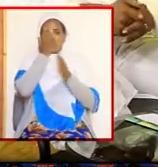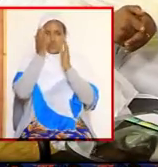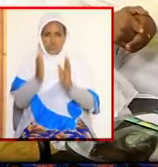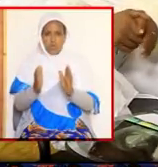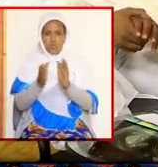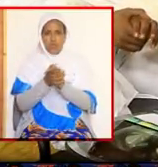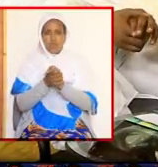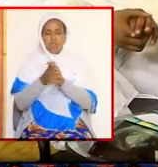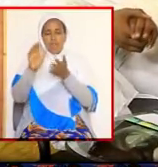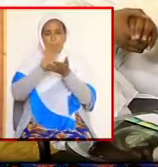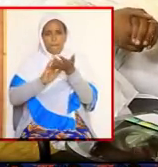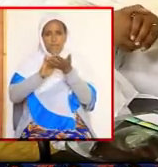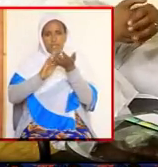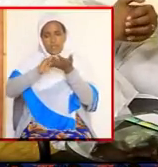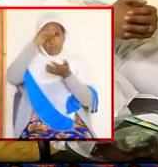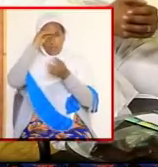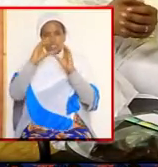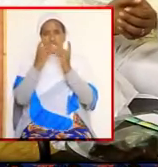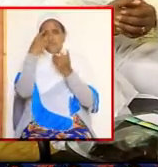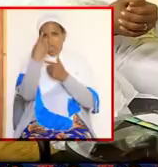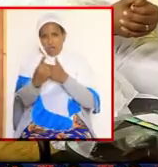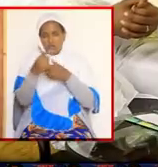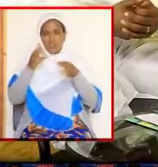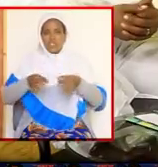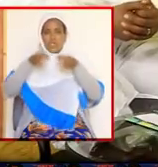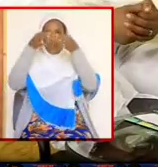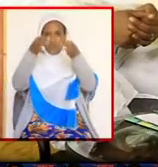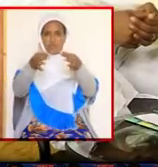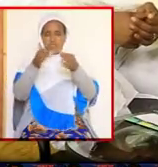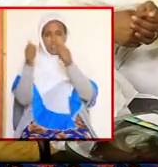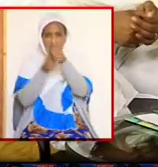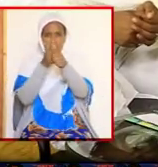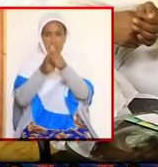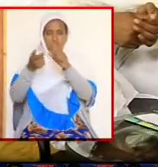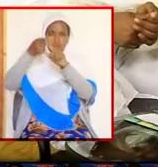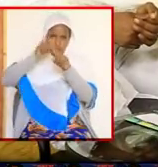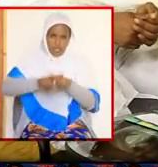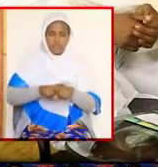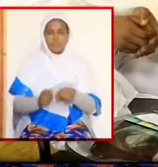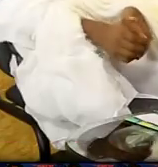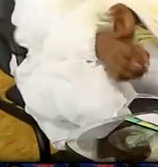ኦርቶዶክሳዊ የመዳን ትምህርት ክፍል አንድ ተላለፍልናል። ተከታትለን እንመለሳለን።